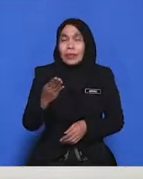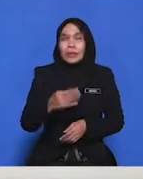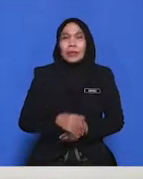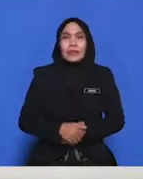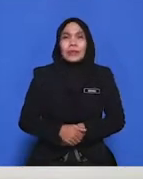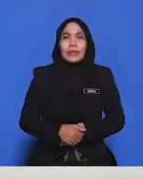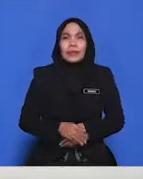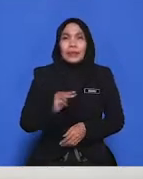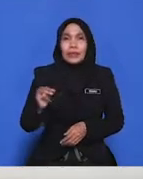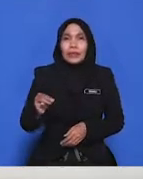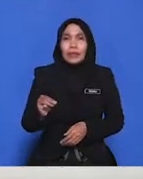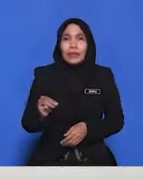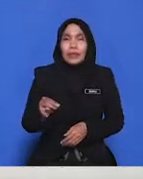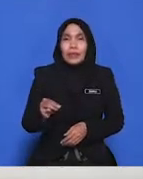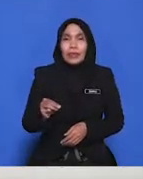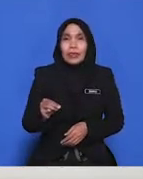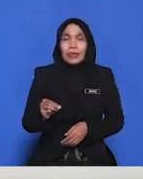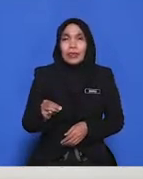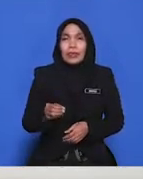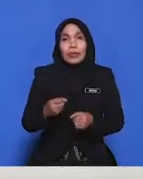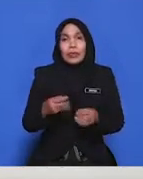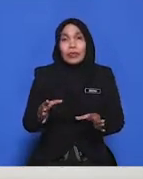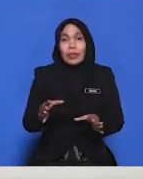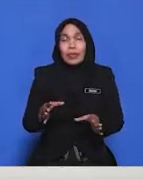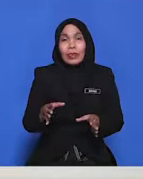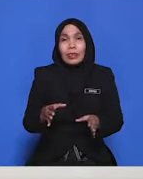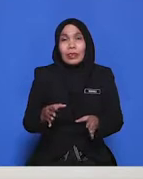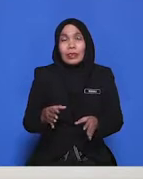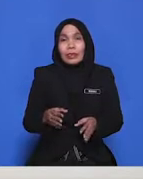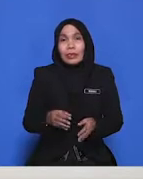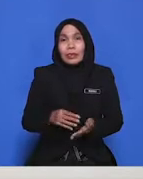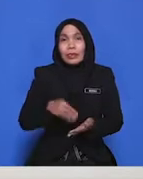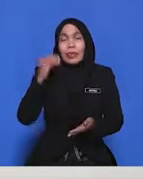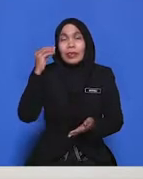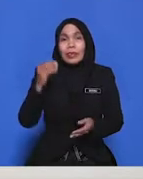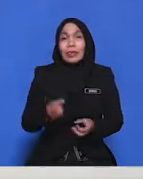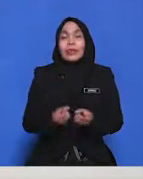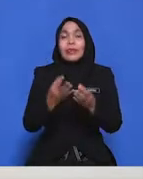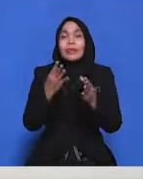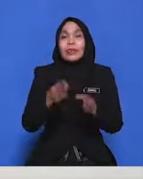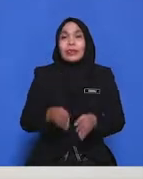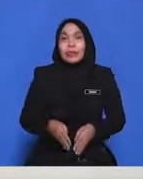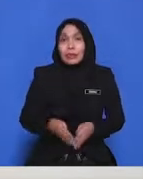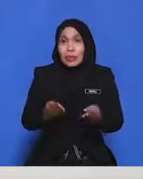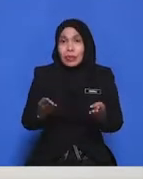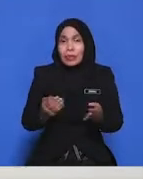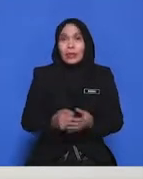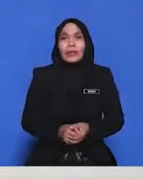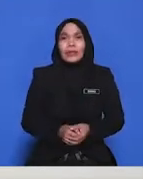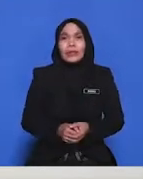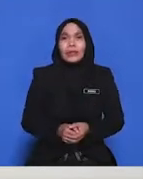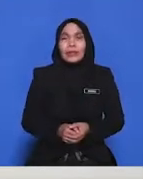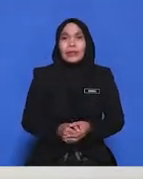Murid-murid pula telah menguasai berapa bahasa? Seronok kan dapat bercakap dalam pelbagai bahasa? Dapat